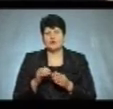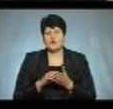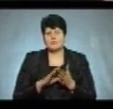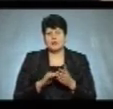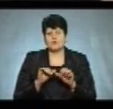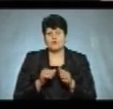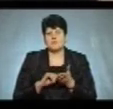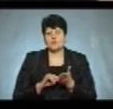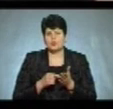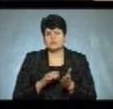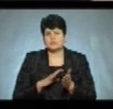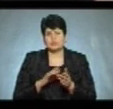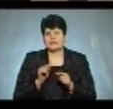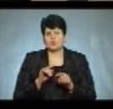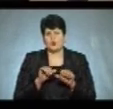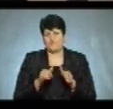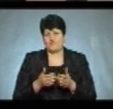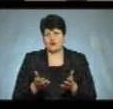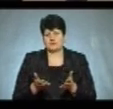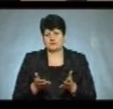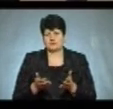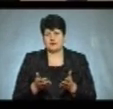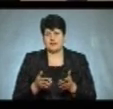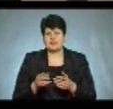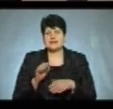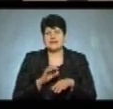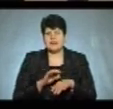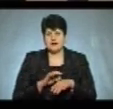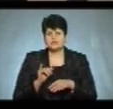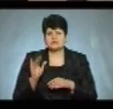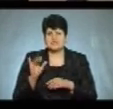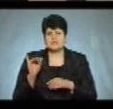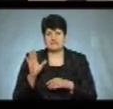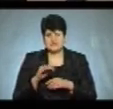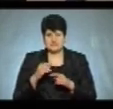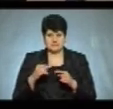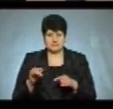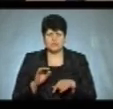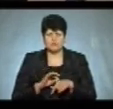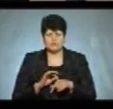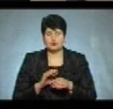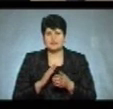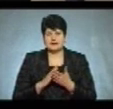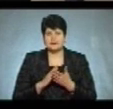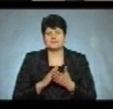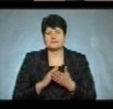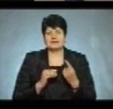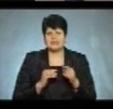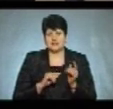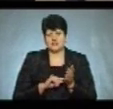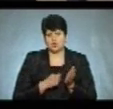була не тої форми. Хоча і діагноз, і всі решта є просто на іншій